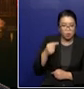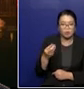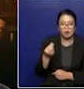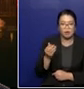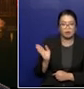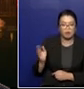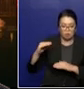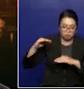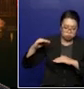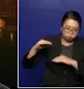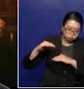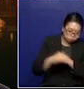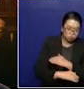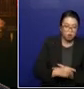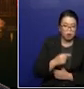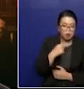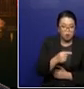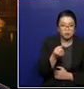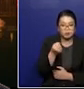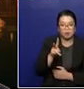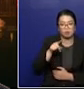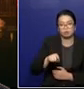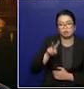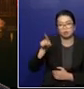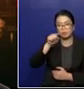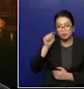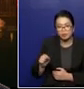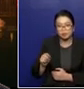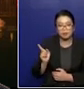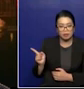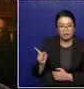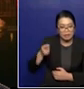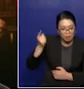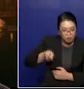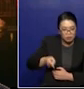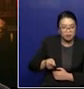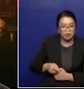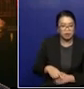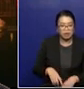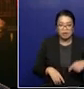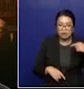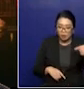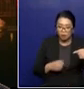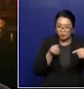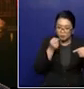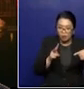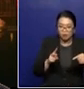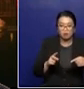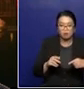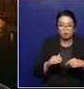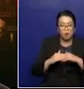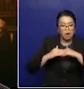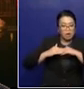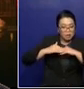ดิ่งเกินคาดติดลบ 12.2 ผมย้ำนะฮะไอ้นี่คือของจริงฮะแล้วตีพิมพ์ออกมาแล้วด้ว